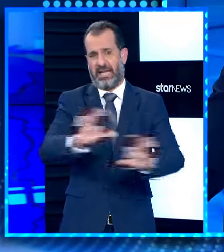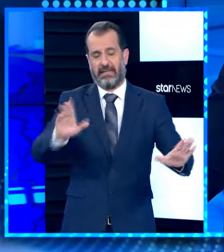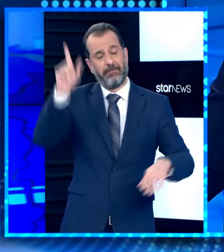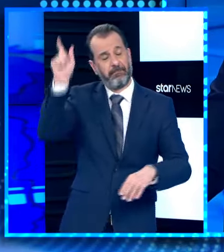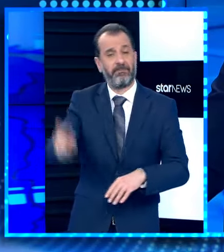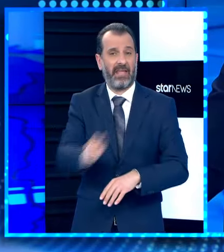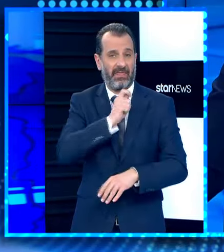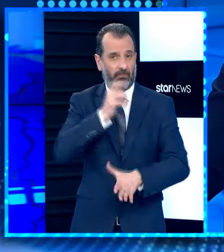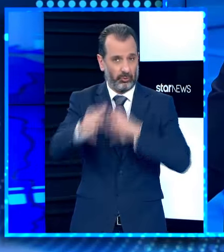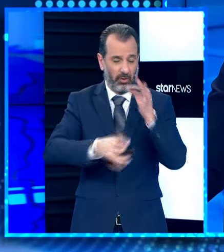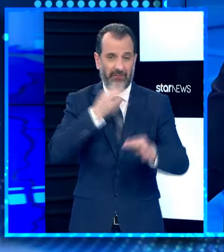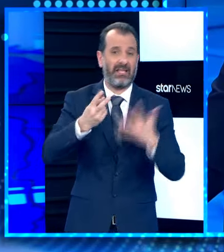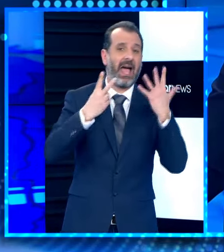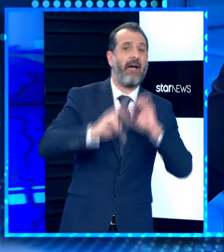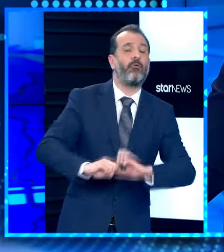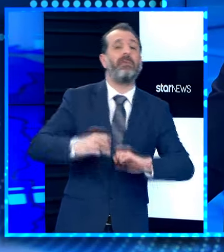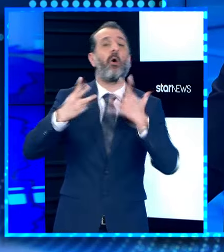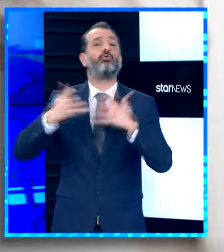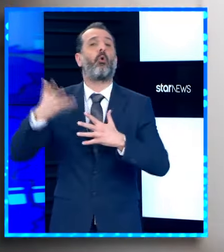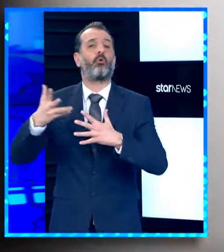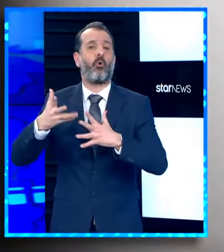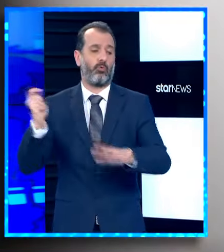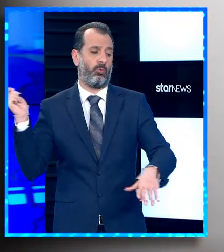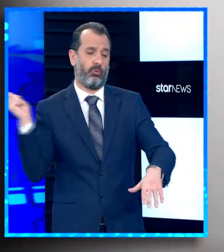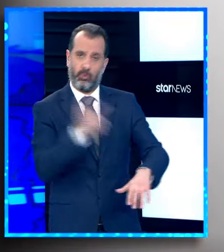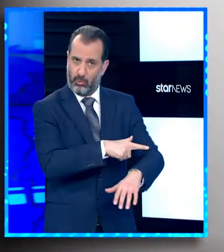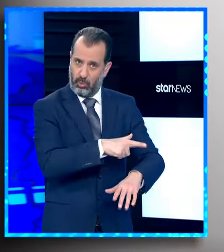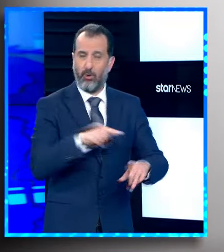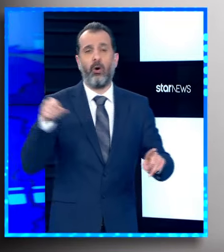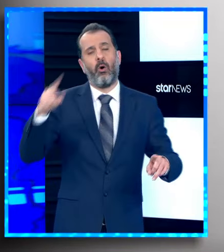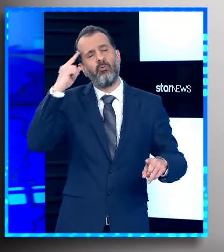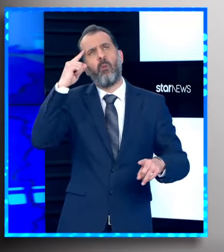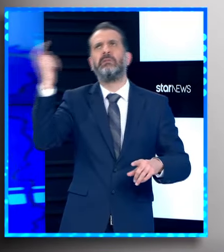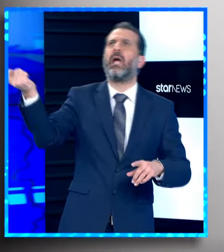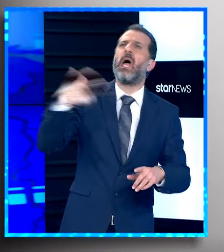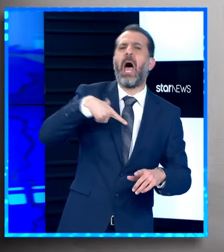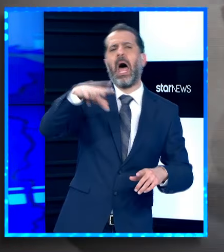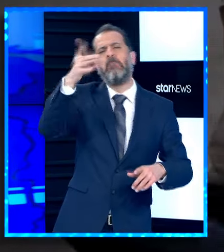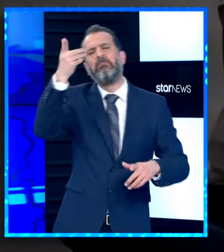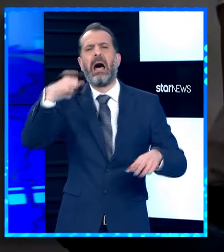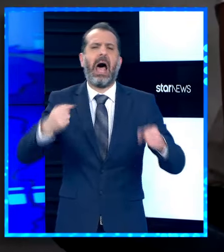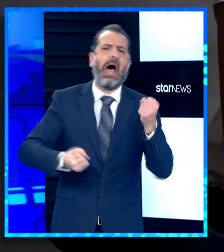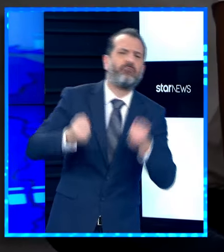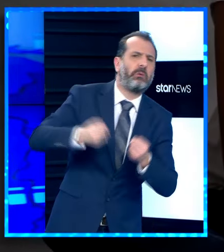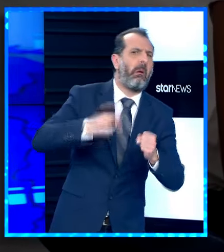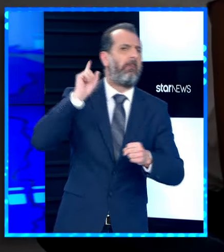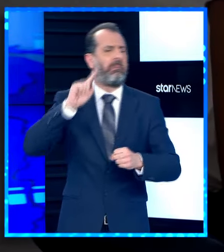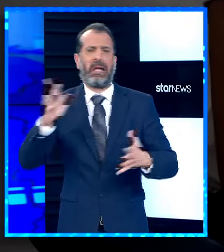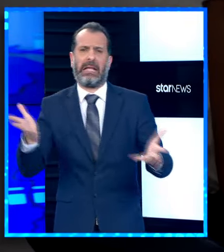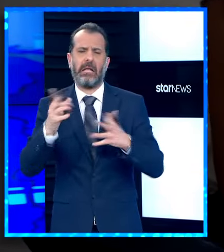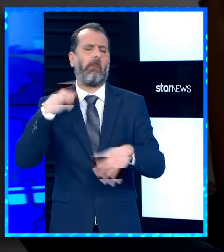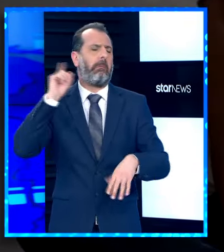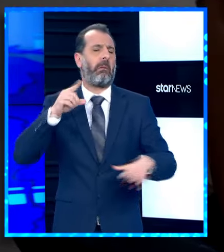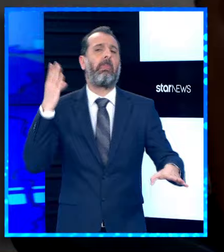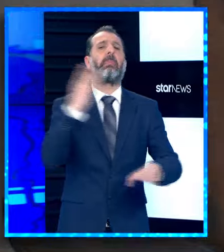Ο 78χρονος Κατερίνα αγνόησε την κλίση, νόμιζε ότι ήταν από την τροχιά, δεν πήγε ποτέ στην ανάκριση. Ούτε και σήμερα είπε κουβέντα στα δικαστήρια του Πειραιά.